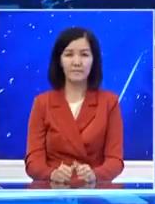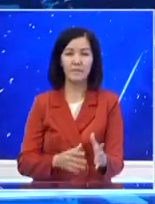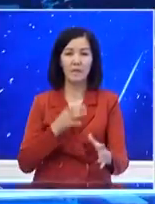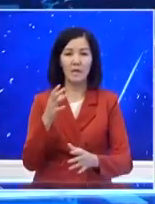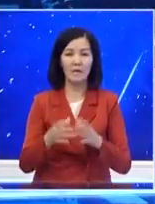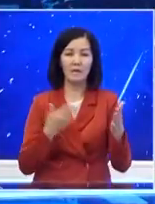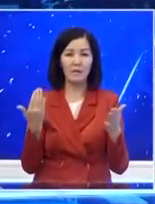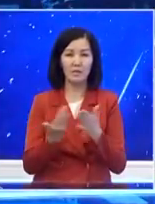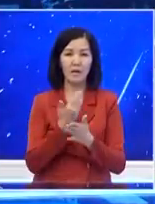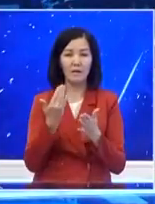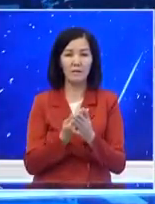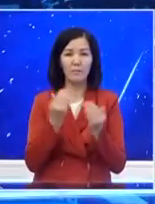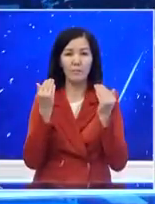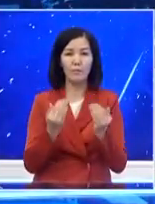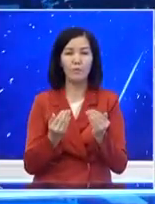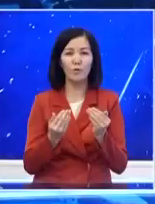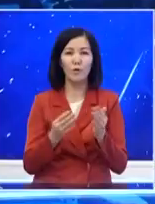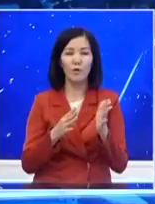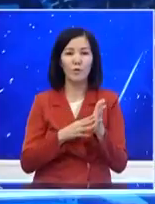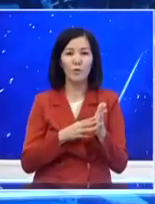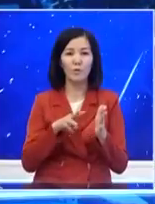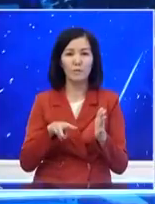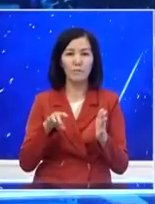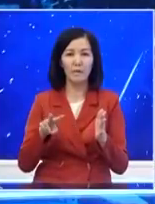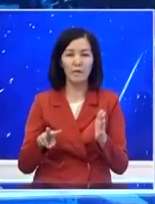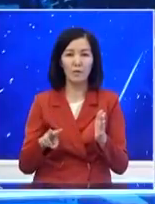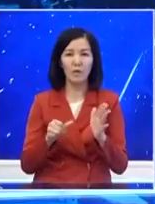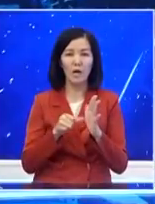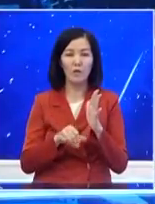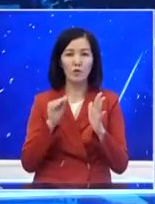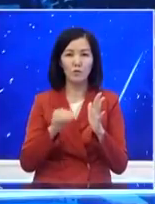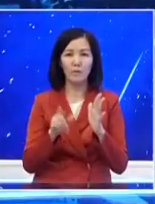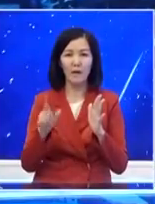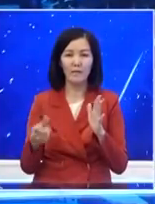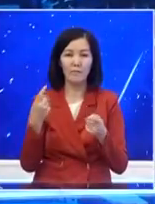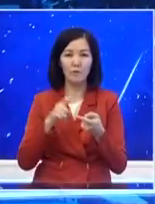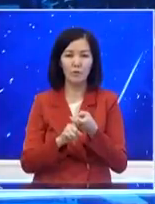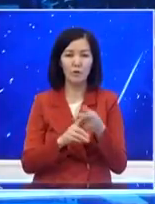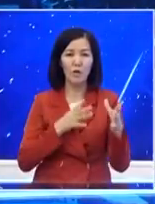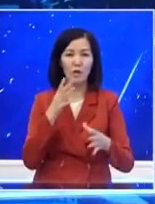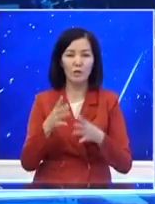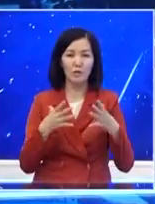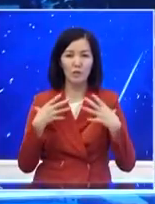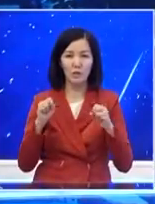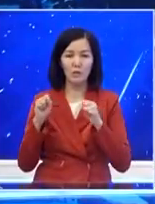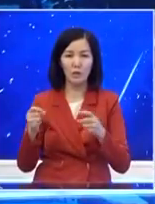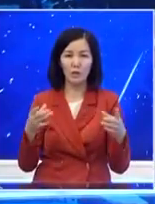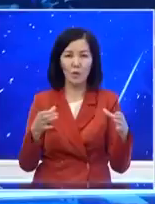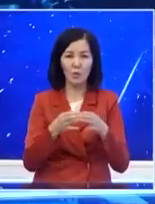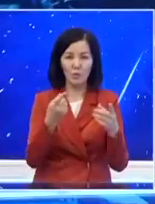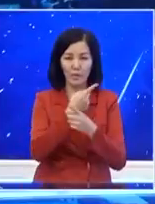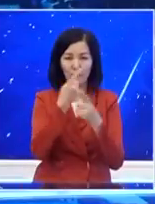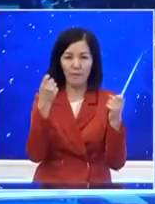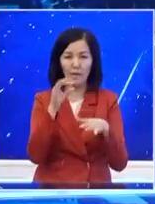Шартарап тұшол өтейік. Бүгінде әлемде 9 миллион 600 мыңнан аса адам коронавирус шоқтырды. Дүниежүзілік денсаулық сақтау ұйымының мәліметіне